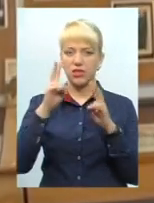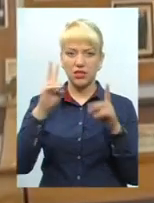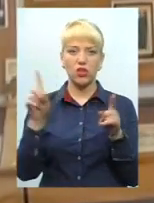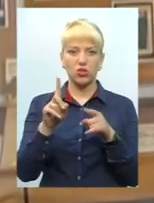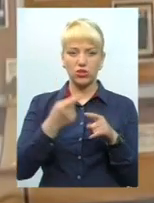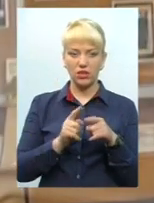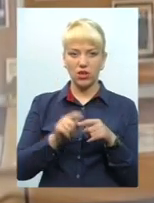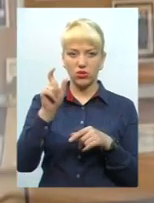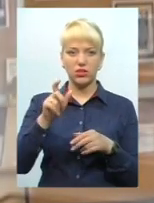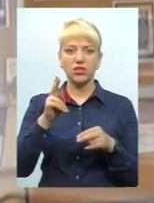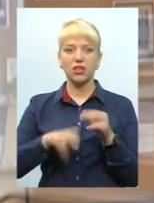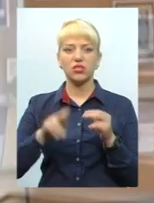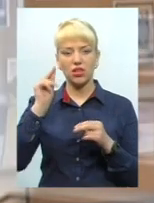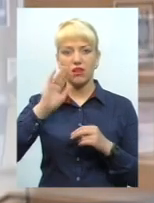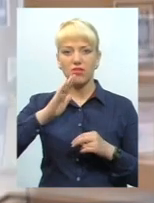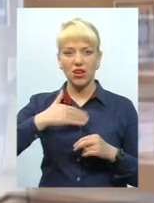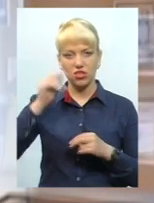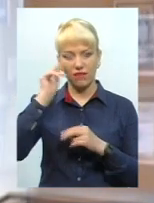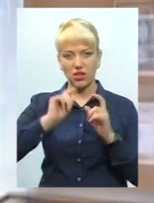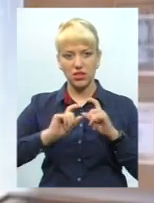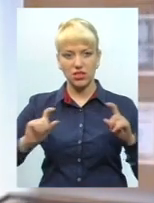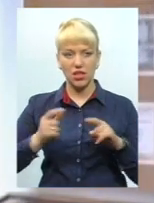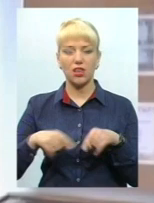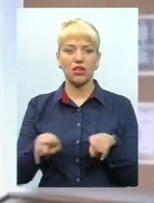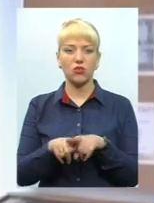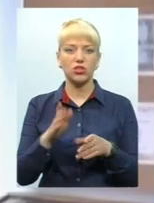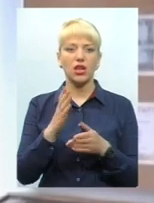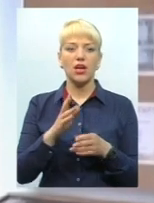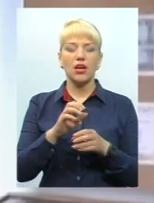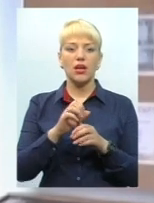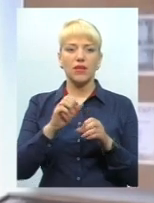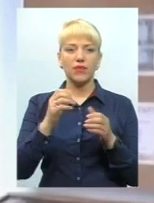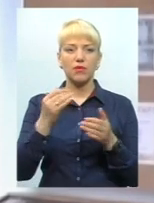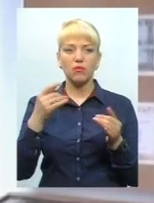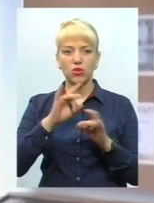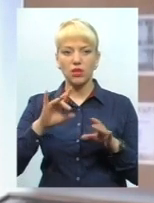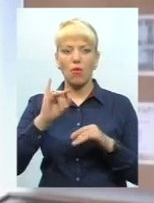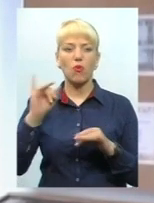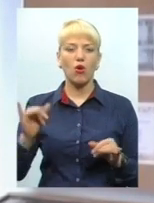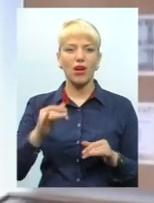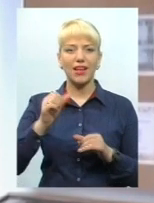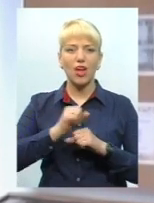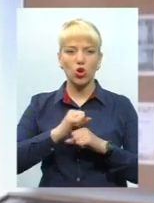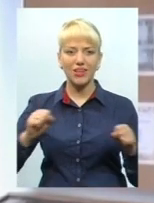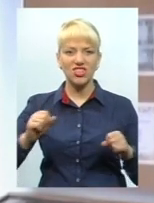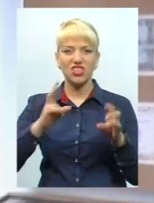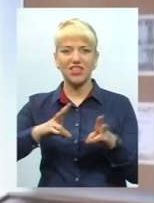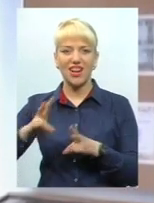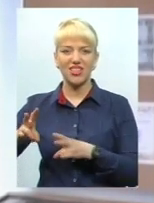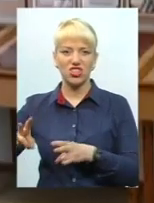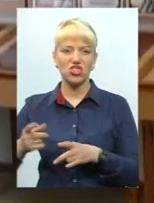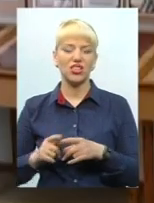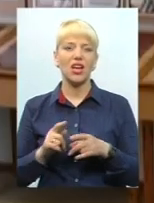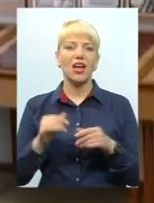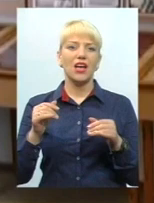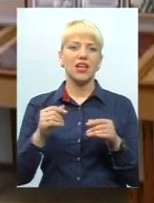заклад. Звичайно, не могли ми оминути своєю увагою героїчні та трагічні сторінки нашої історії. Тому що немає у Лезневі такої родини,